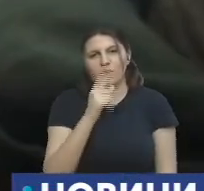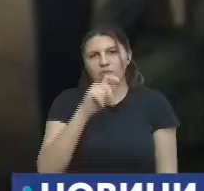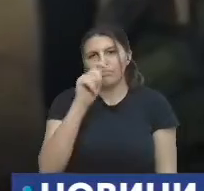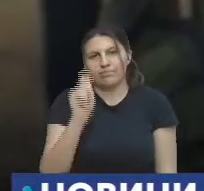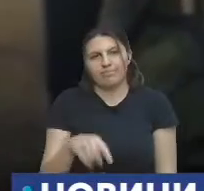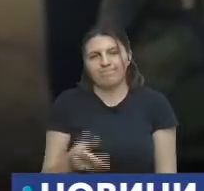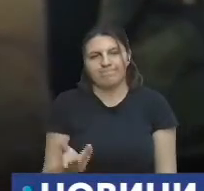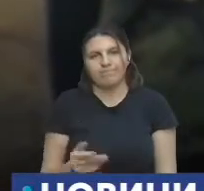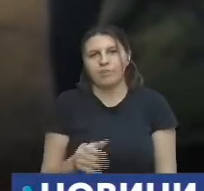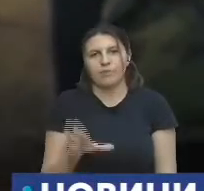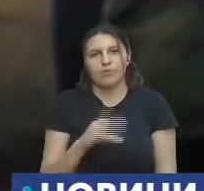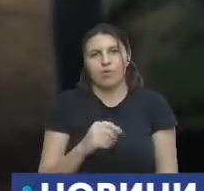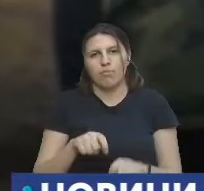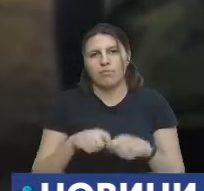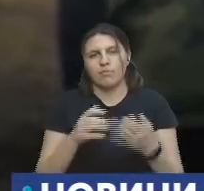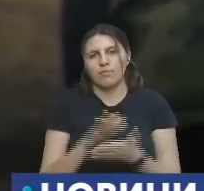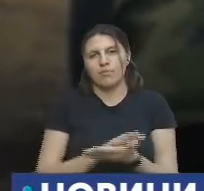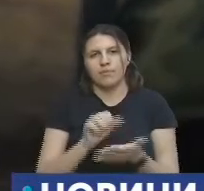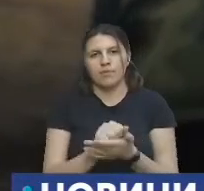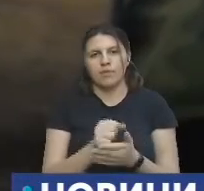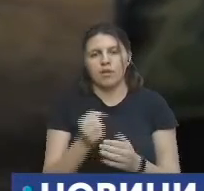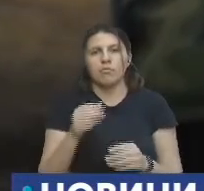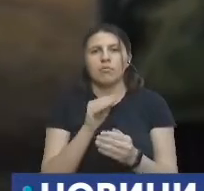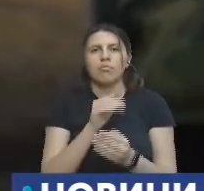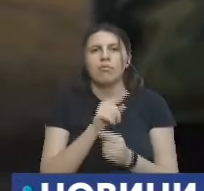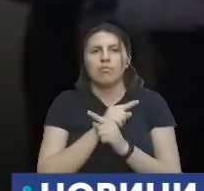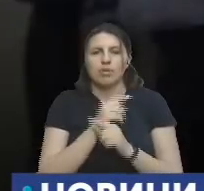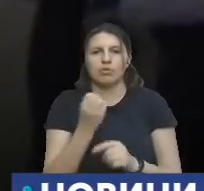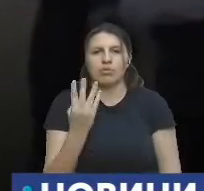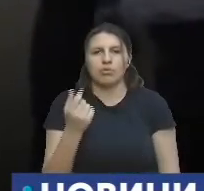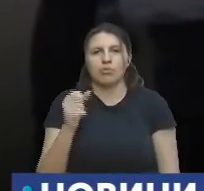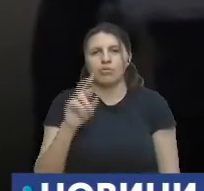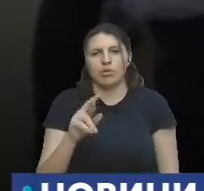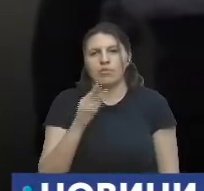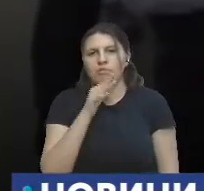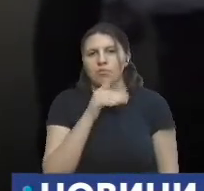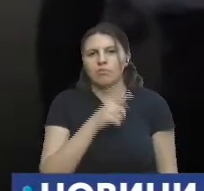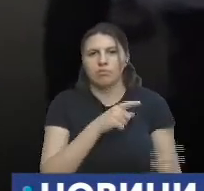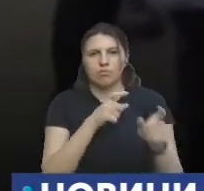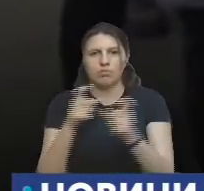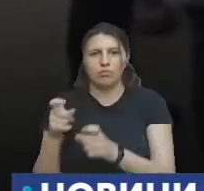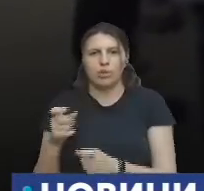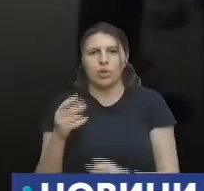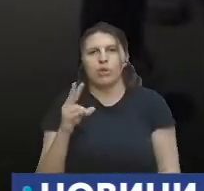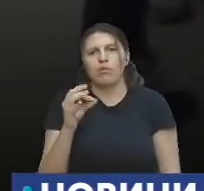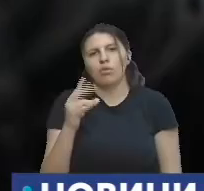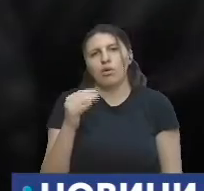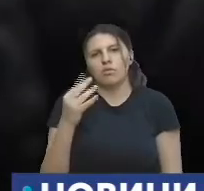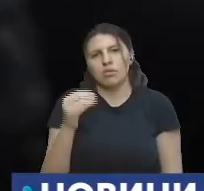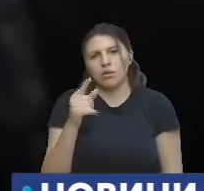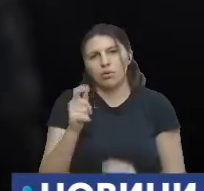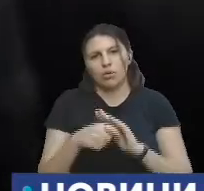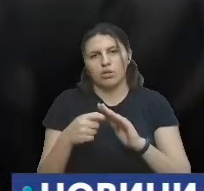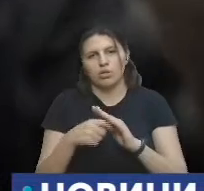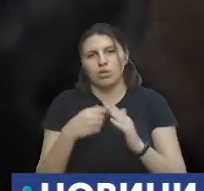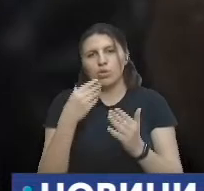плани. Нацгвардієць помер 14 грудня під час обстрілу українських позицій поблизу селища Новолуганське на Донеччині. Собою Сергій